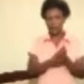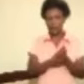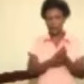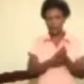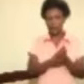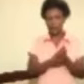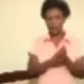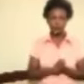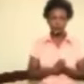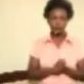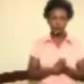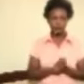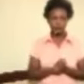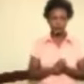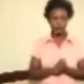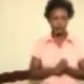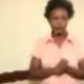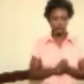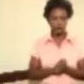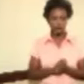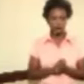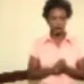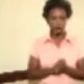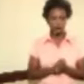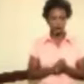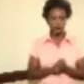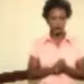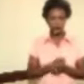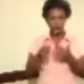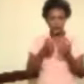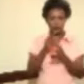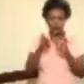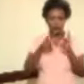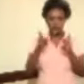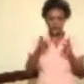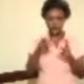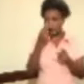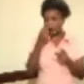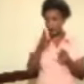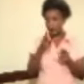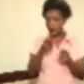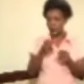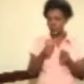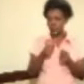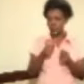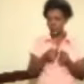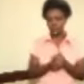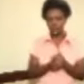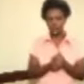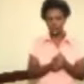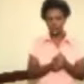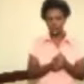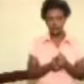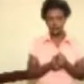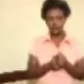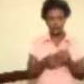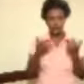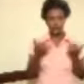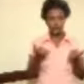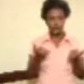vous plaît, mais vraiment, nous allons faire 30 secondes pour Lucien et 1 minute pour chaque candidat pour nous camper, s'il vous plaît. Alors,